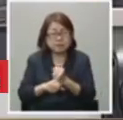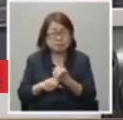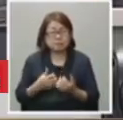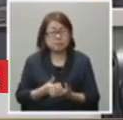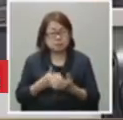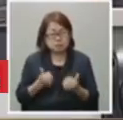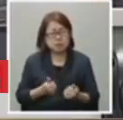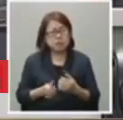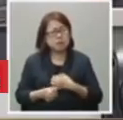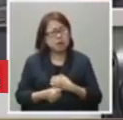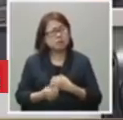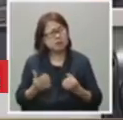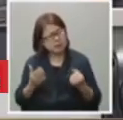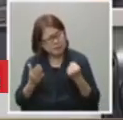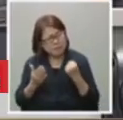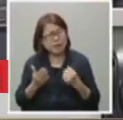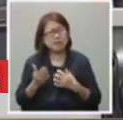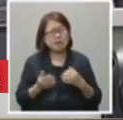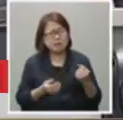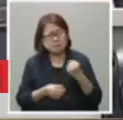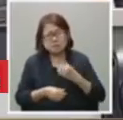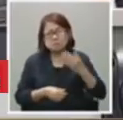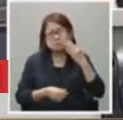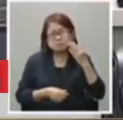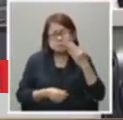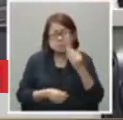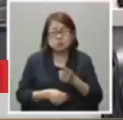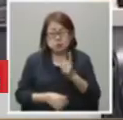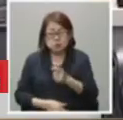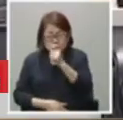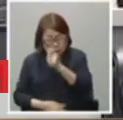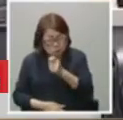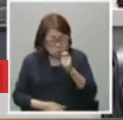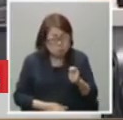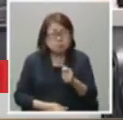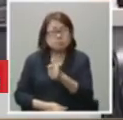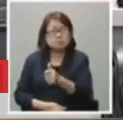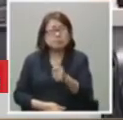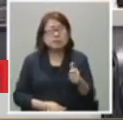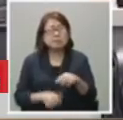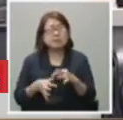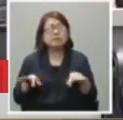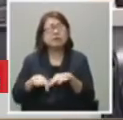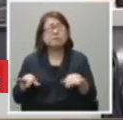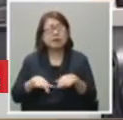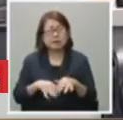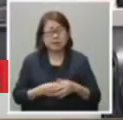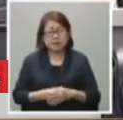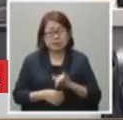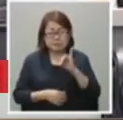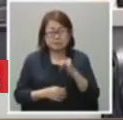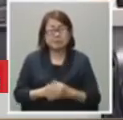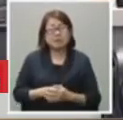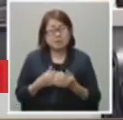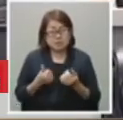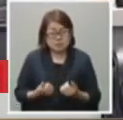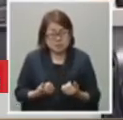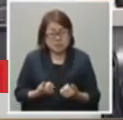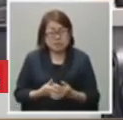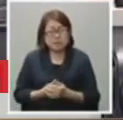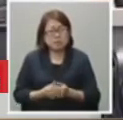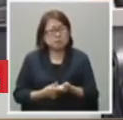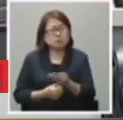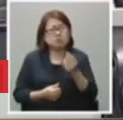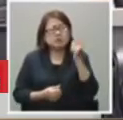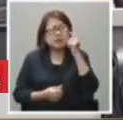ามจะอวดอ้างครับถ้าเราเคารพกฎกติกาสังคมกันมันก็เกิดความมั่นคงก็เป็นเรื่องปกติที่ท่านจะบริหารราชการแผ่นดินแต่พวกเราคาด